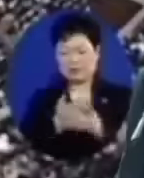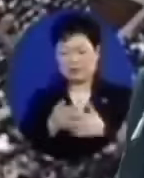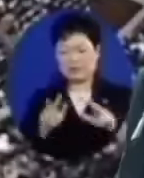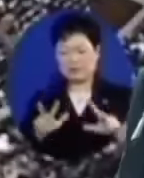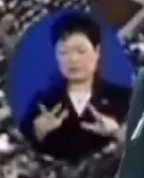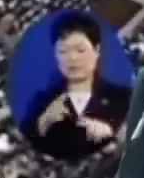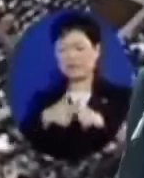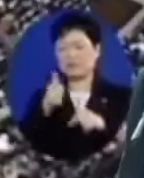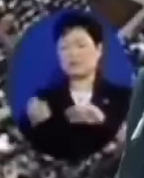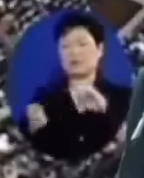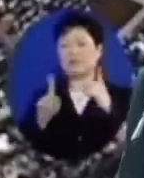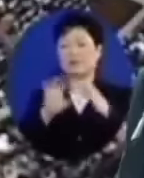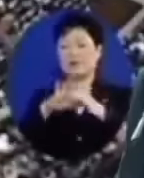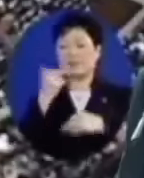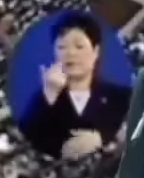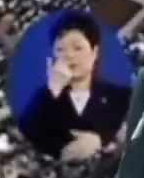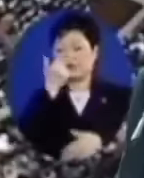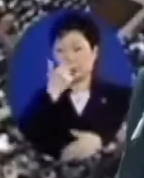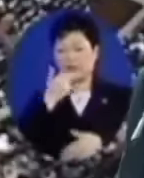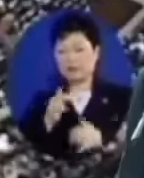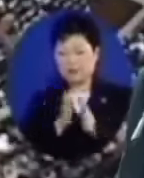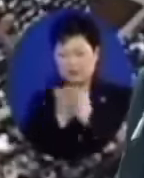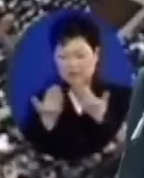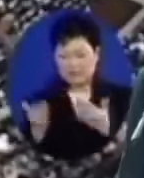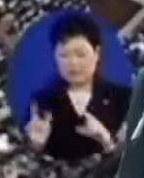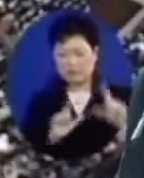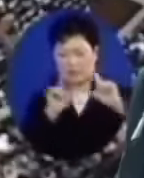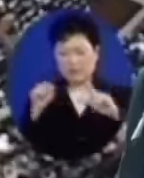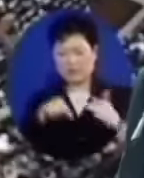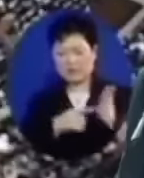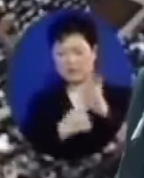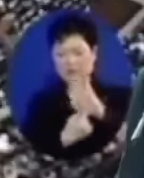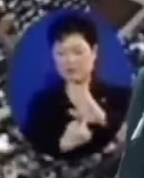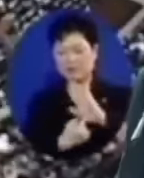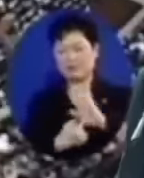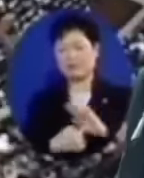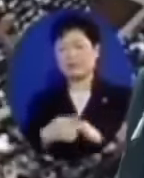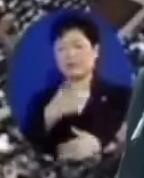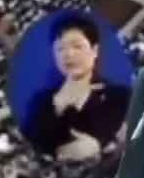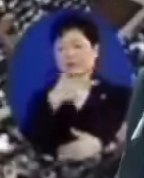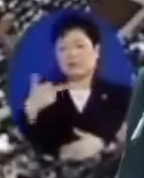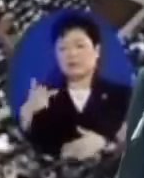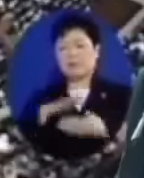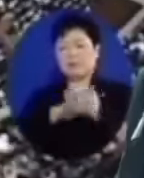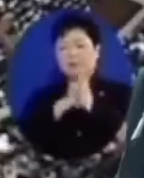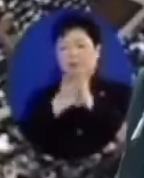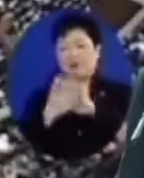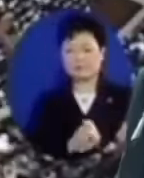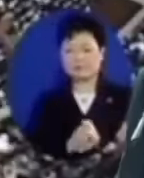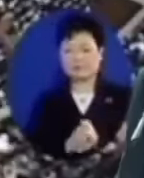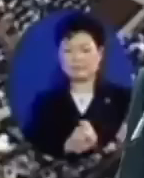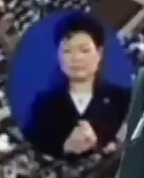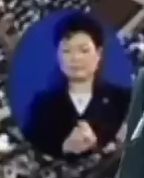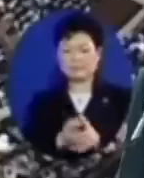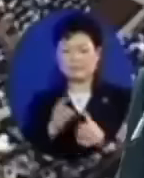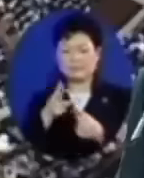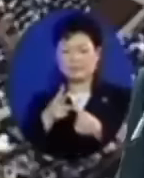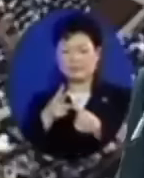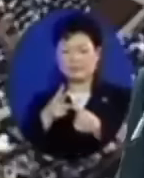또 예수의 부활의 생명이 실제로 우리 생활 가운데 역사에서 크나큰 변화를 우리에게 일으켜 주는 것입니다.